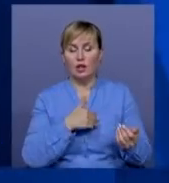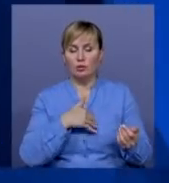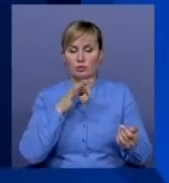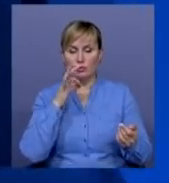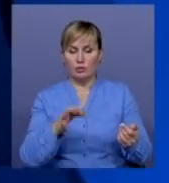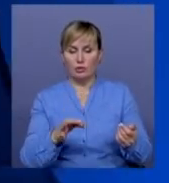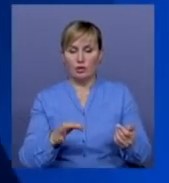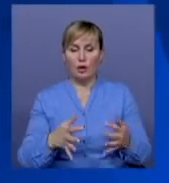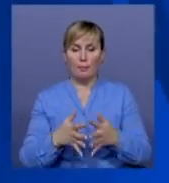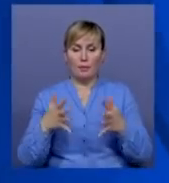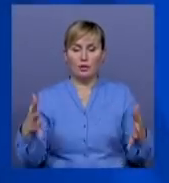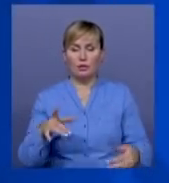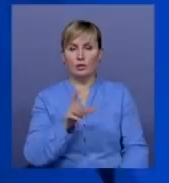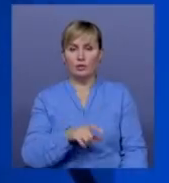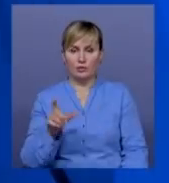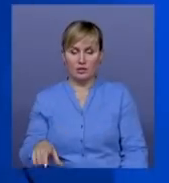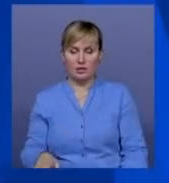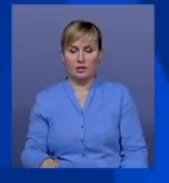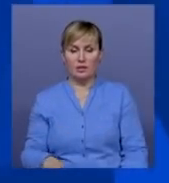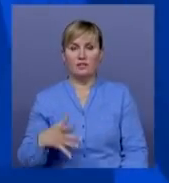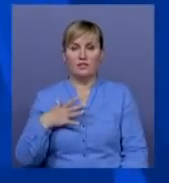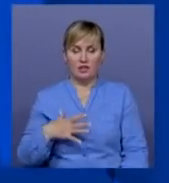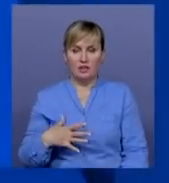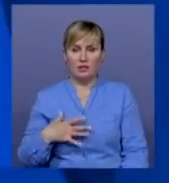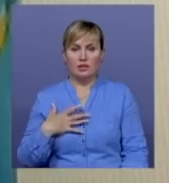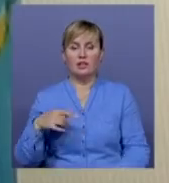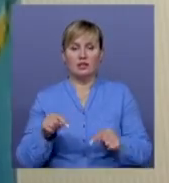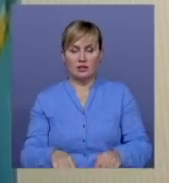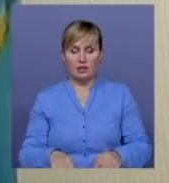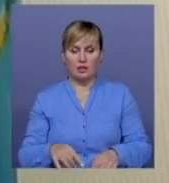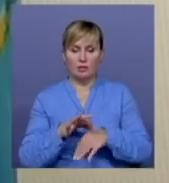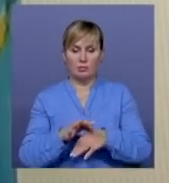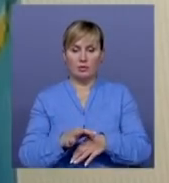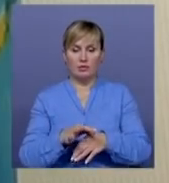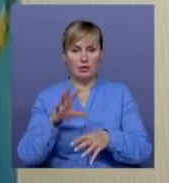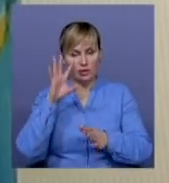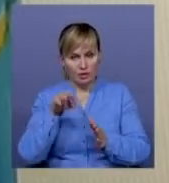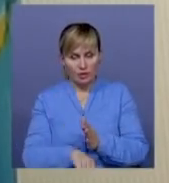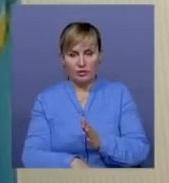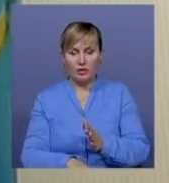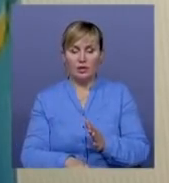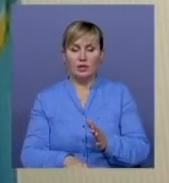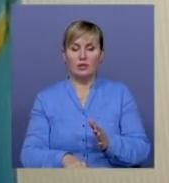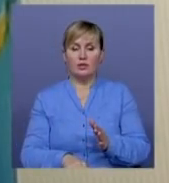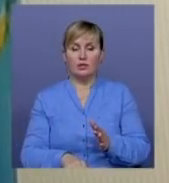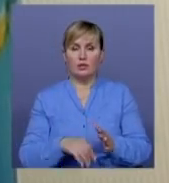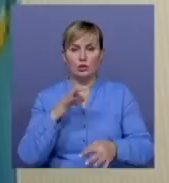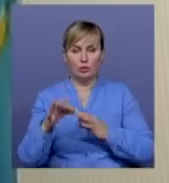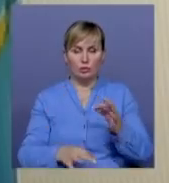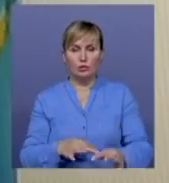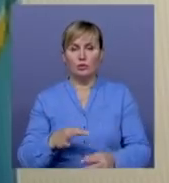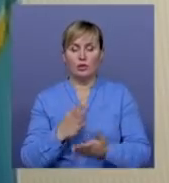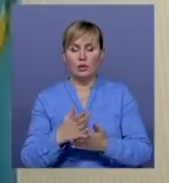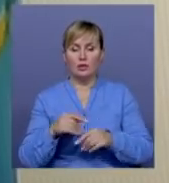что большинство сотрудников вынуждены здесь проводить и ночевать здесь, сутками